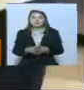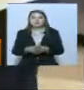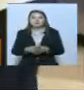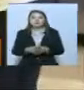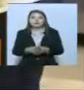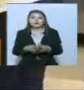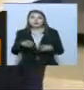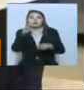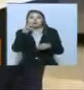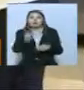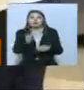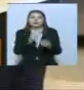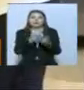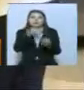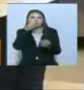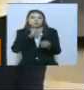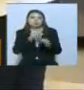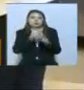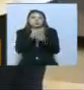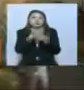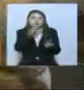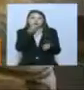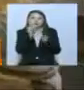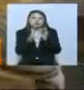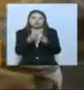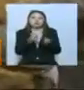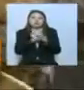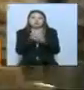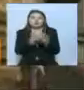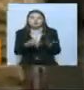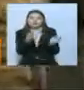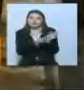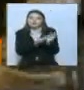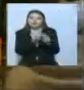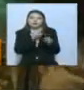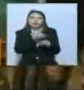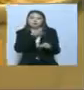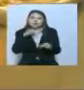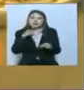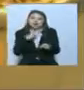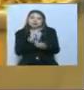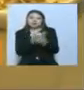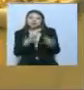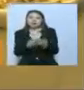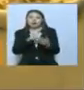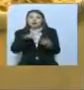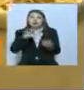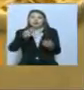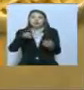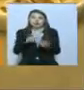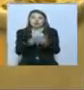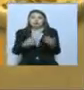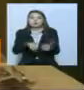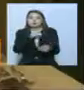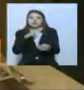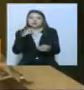было отмечено на гастрономической встрече, каждый таец любит готовить. И доказательством тому стал сам посол. Несмотря на свое высокое положение, он